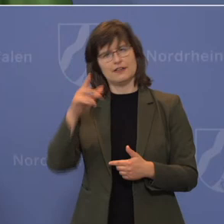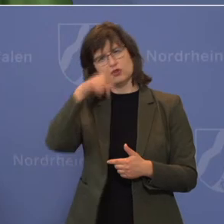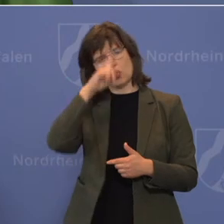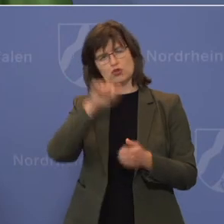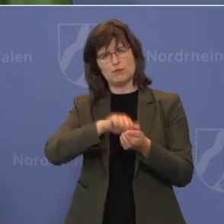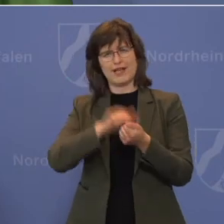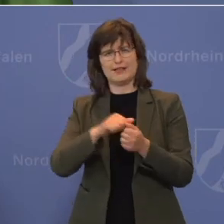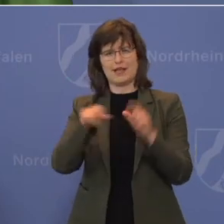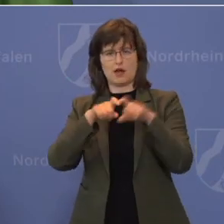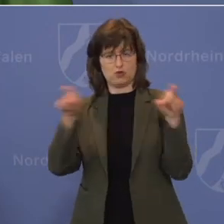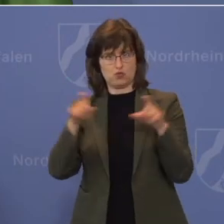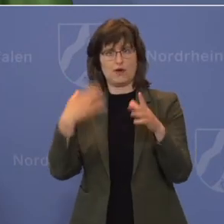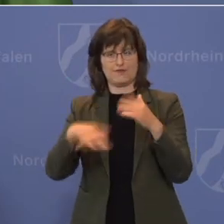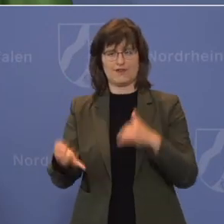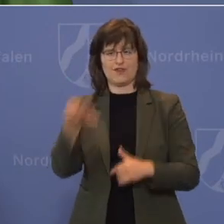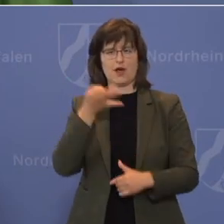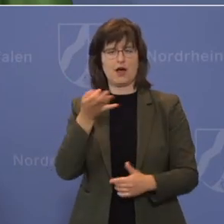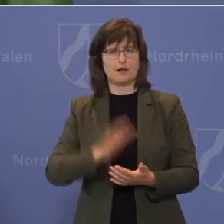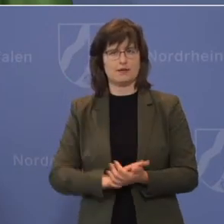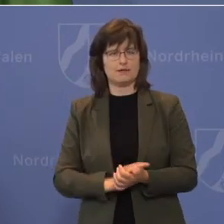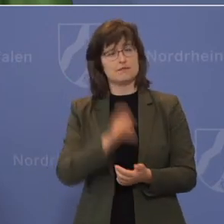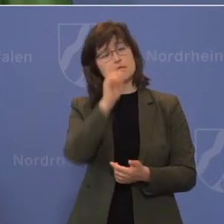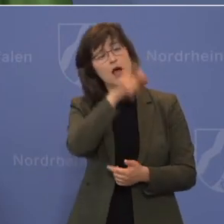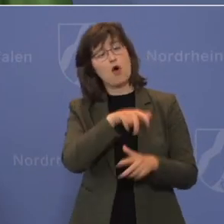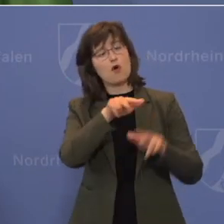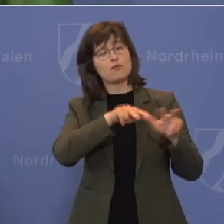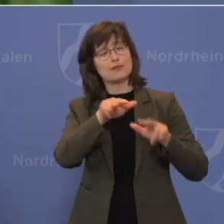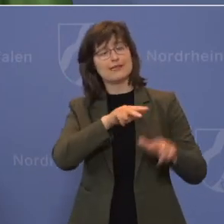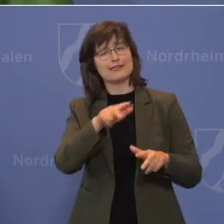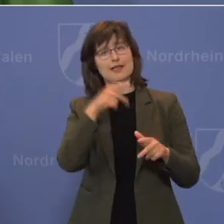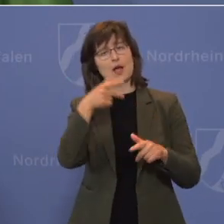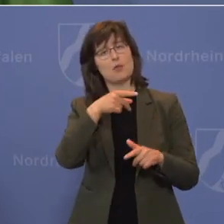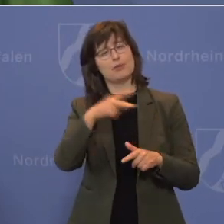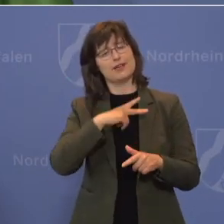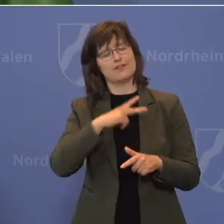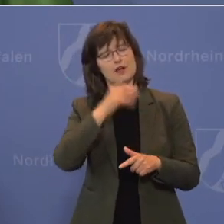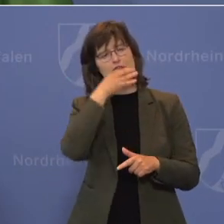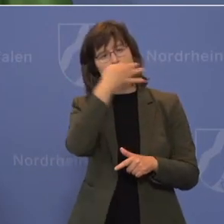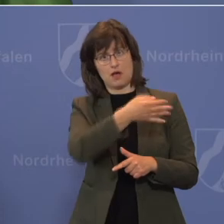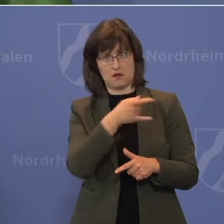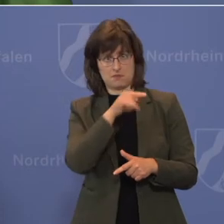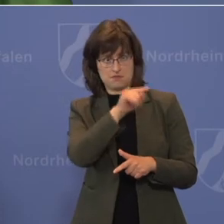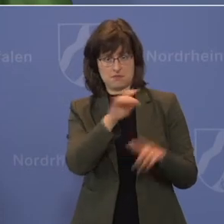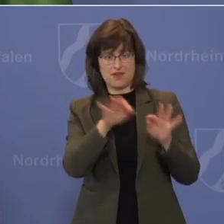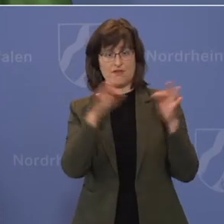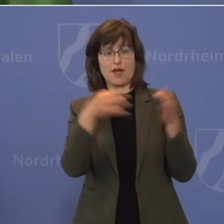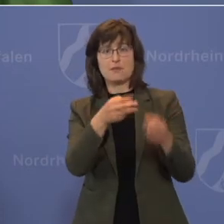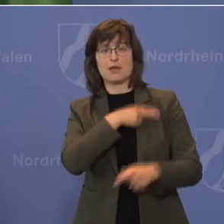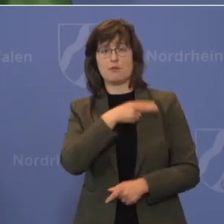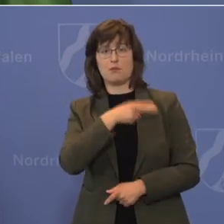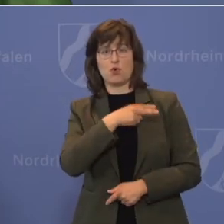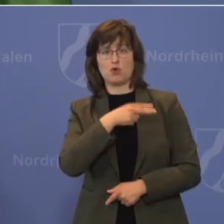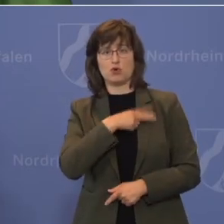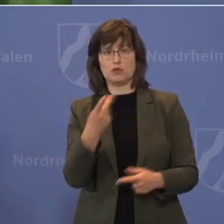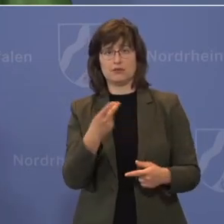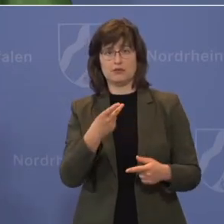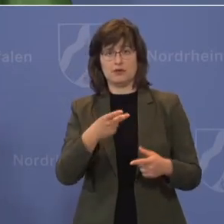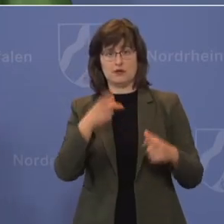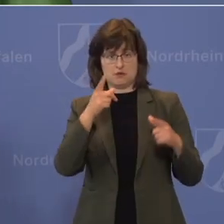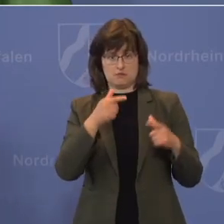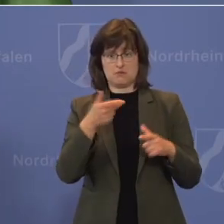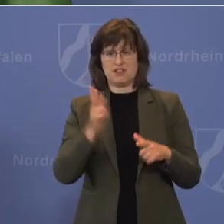Presseagentur. Sie fragt Sie, Herr Minister Pinkwart, planen Sie als Land den Familienbonus auf die in Aussicht gestellten 600 Euro